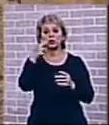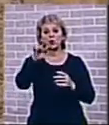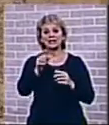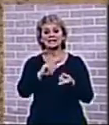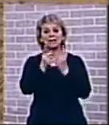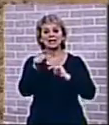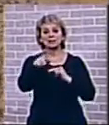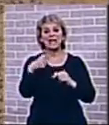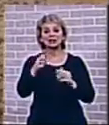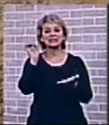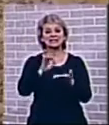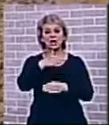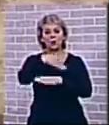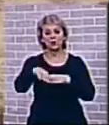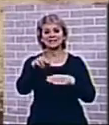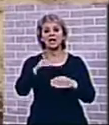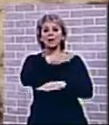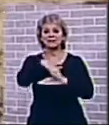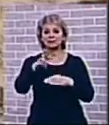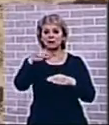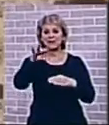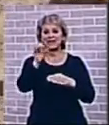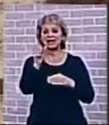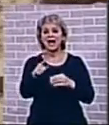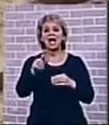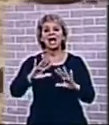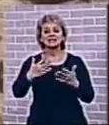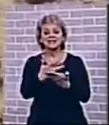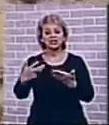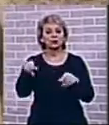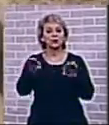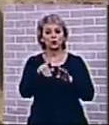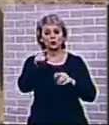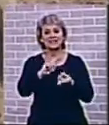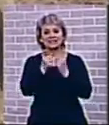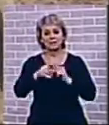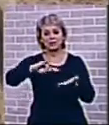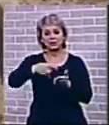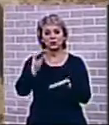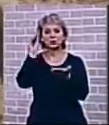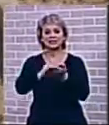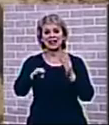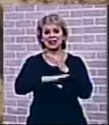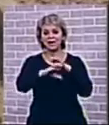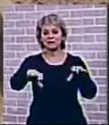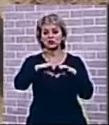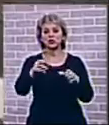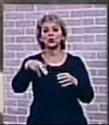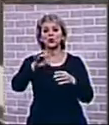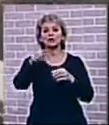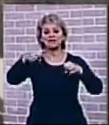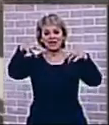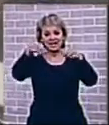Донецке преображают одну из центральных улиц – проспект Мира. Ассортимент примерно тот же – замена плитки, установка лавочек, урн,